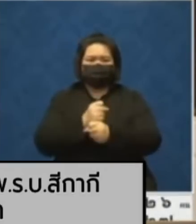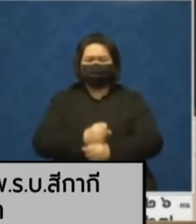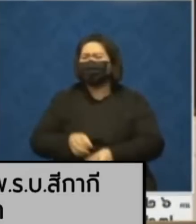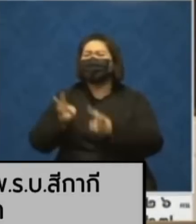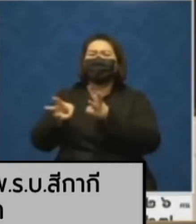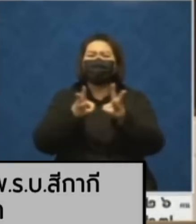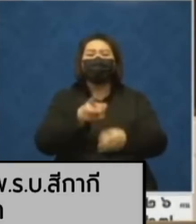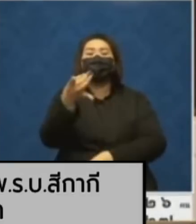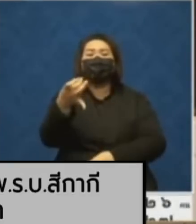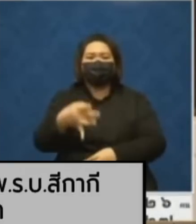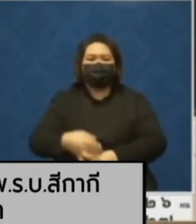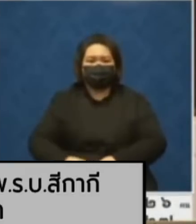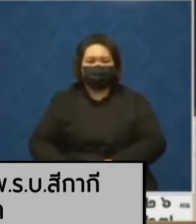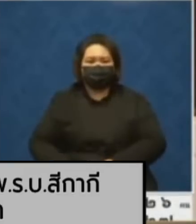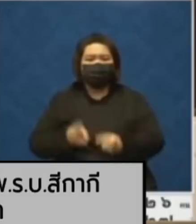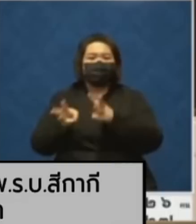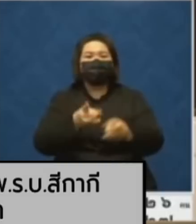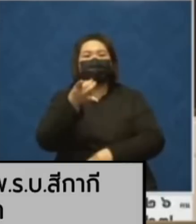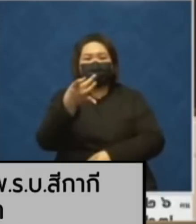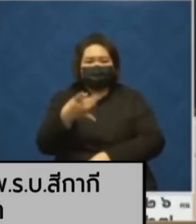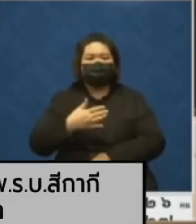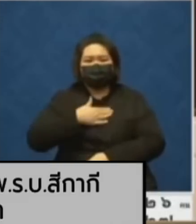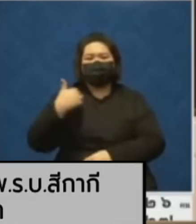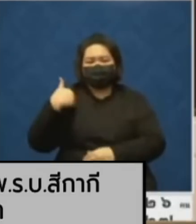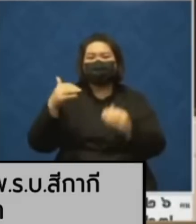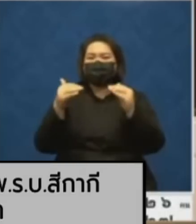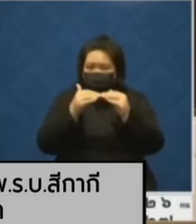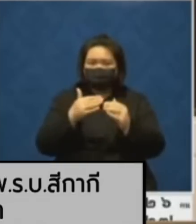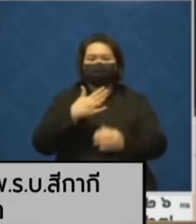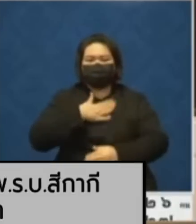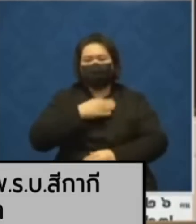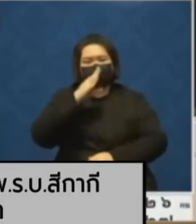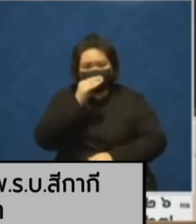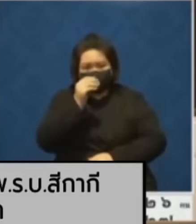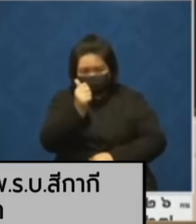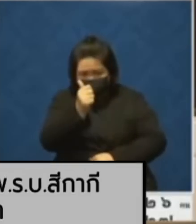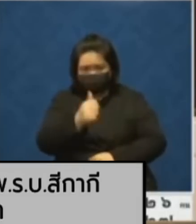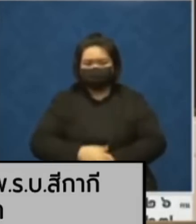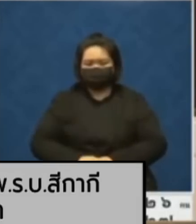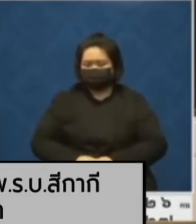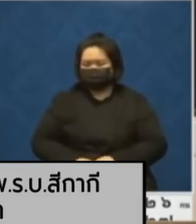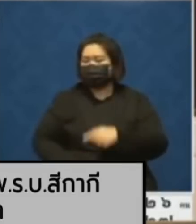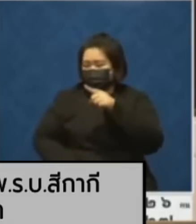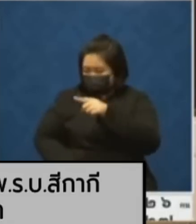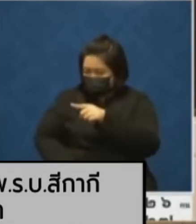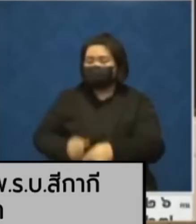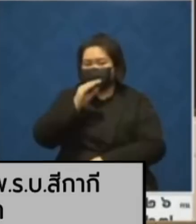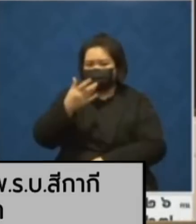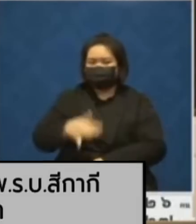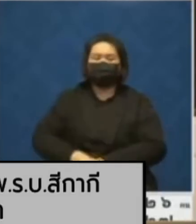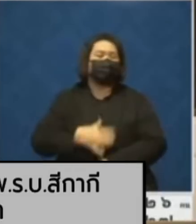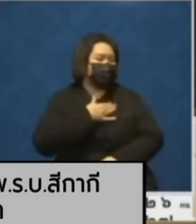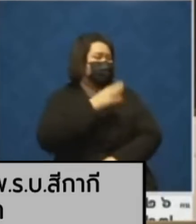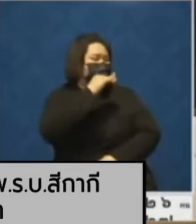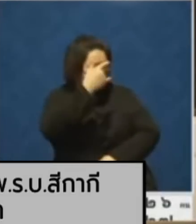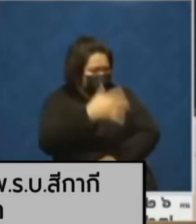วธีปฏิบัติ? วิธีปฏิบัติครั ผมได้มีศึ 160L ครัท่านก็พูดแล้ ผมพูด